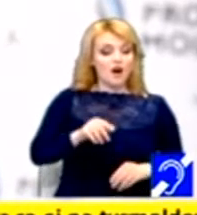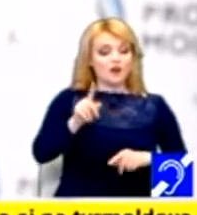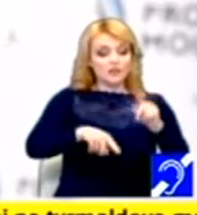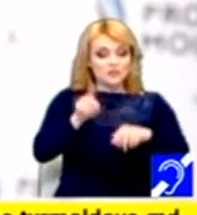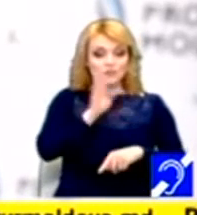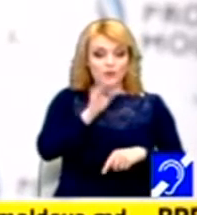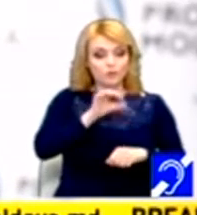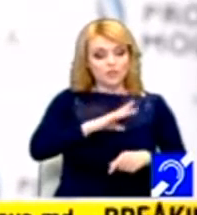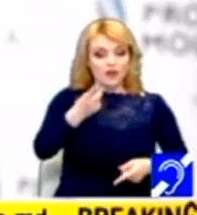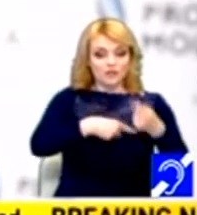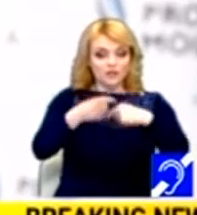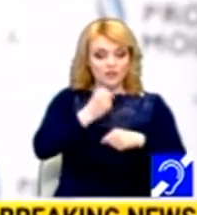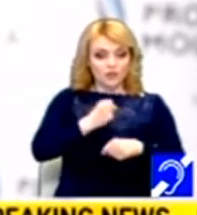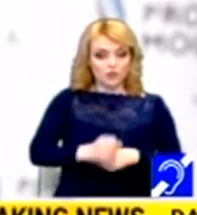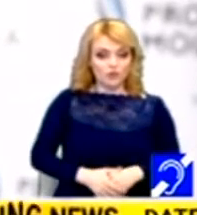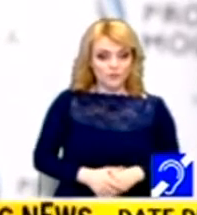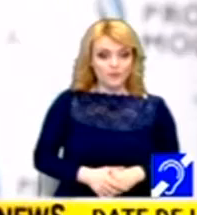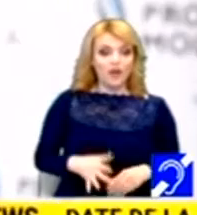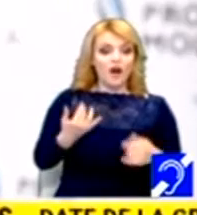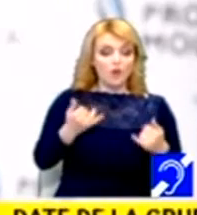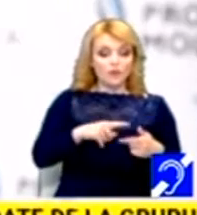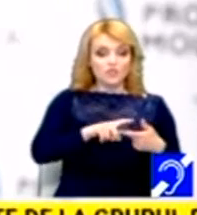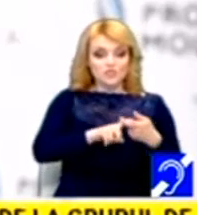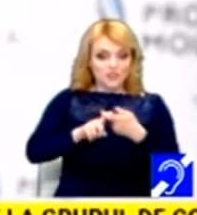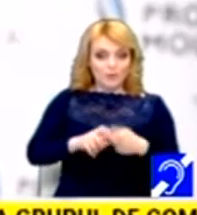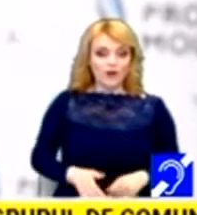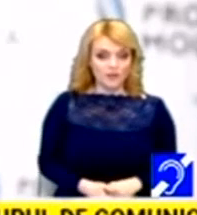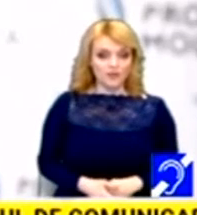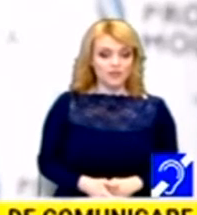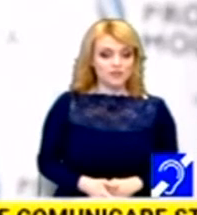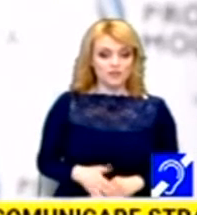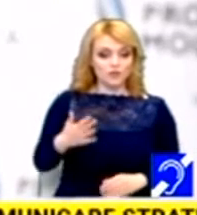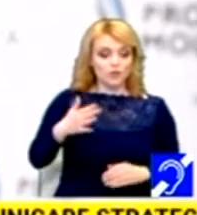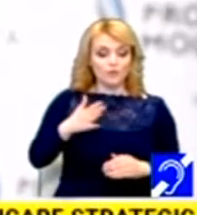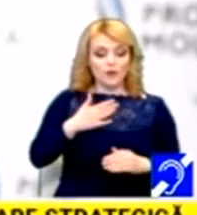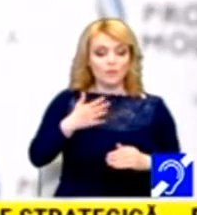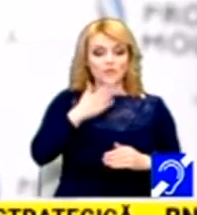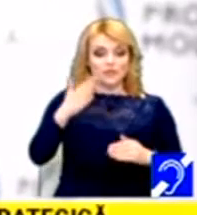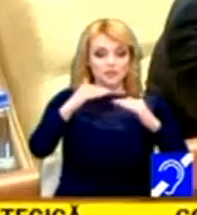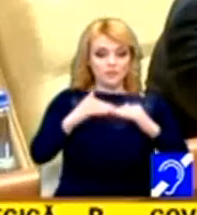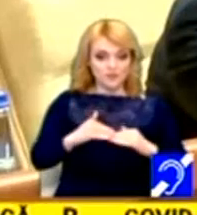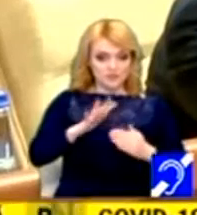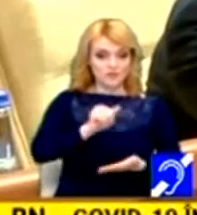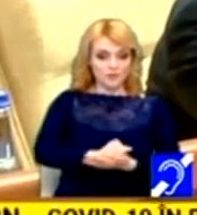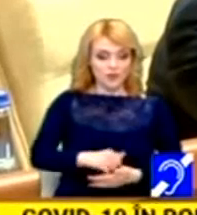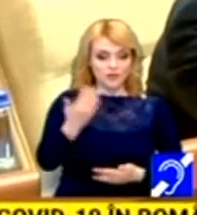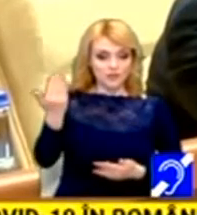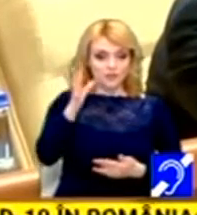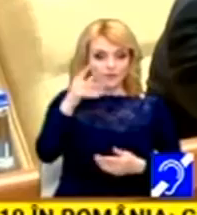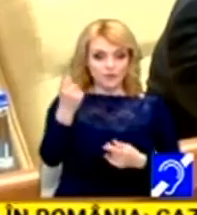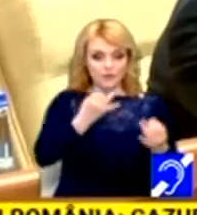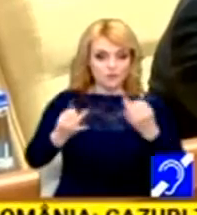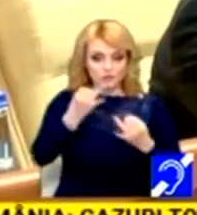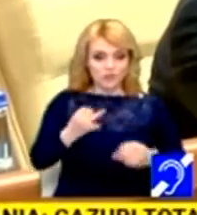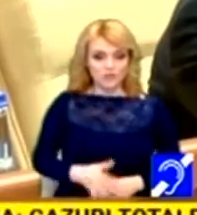viitoare, subiectul pandemiei este cu numărul 4 și ultimul în agenda Consiliului Suprem de Securitate. În timpul ședinței